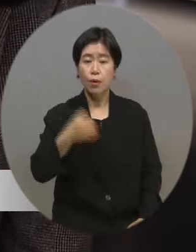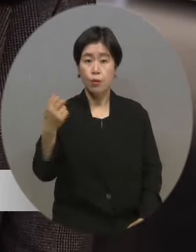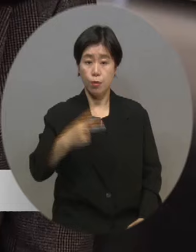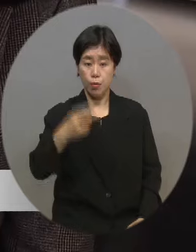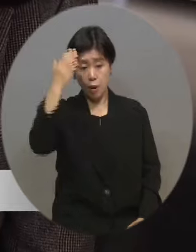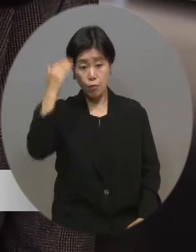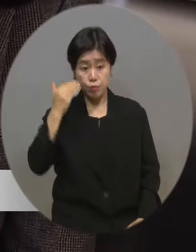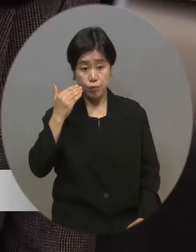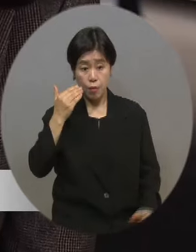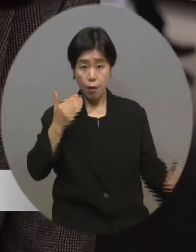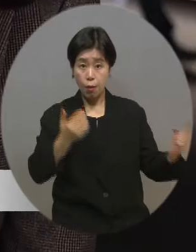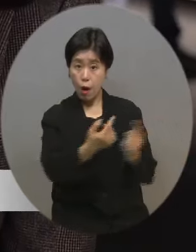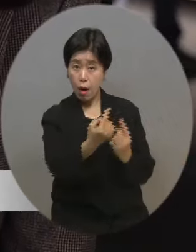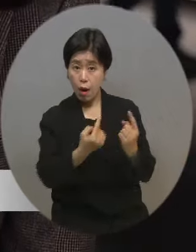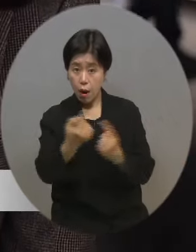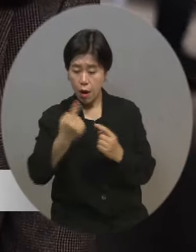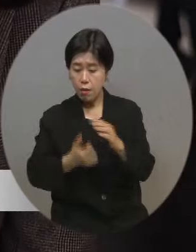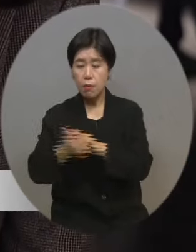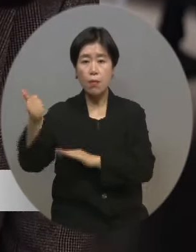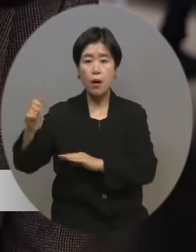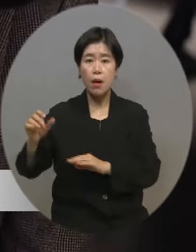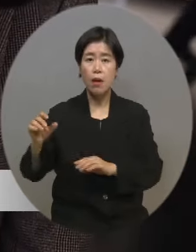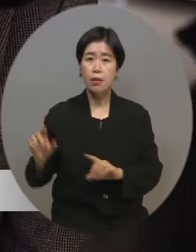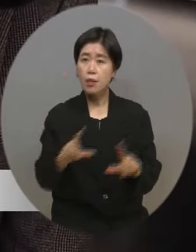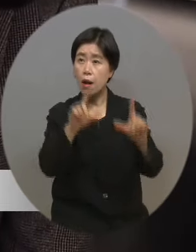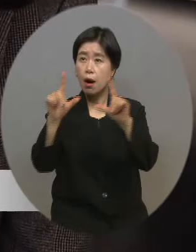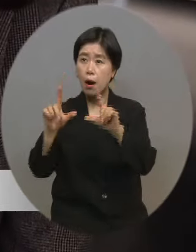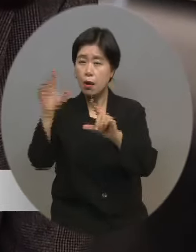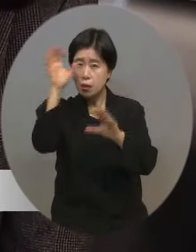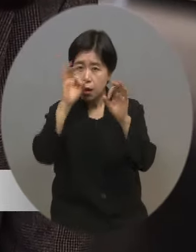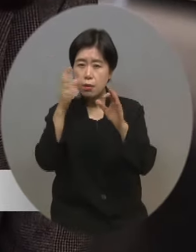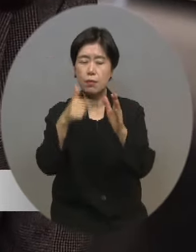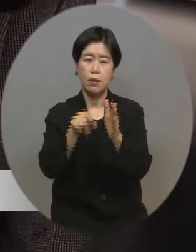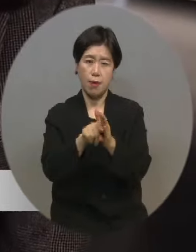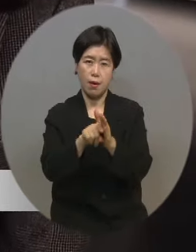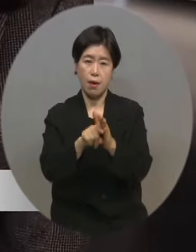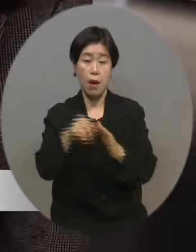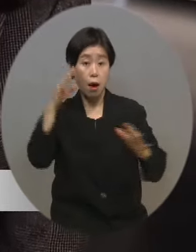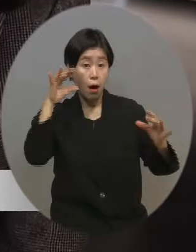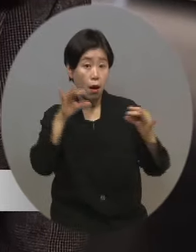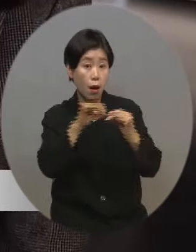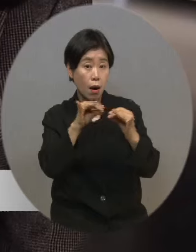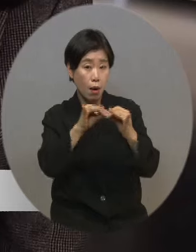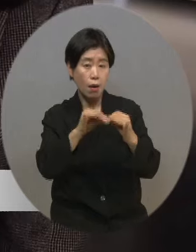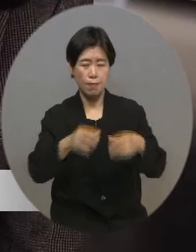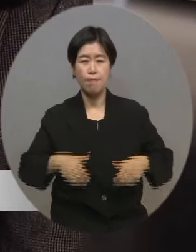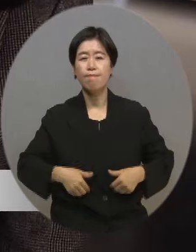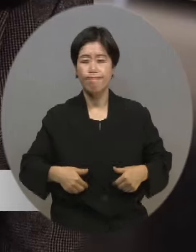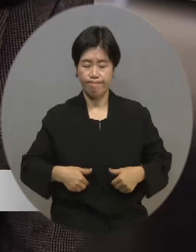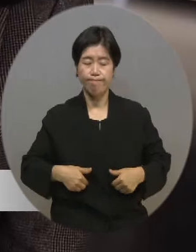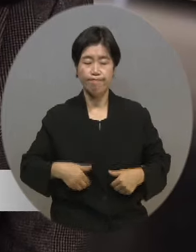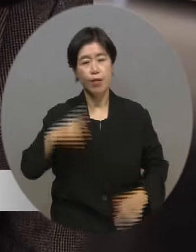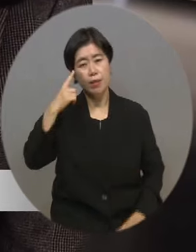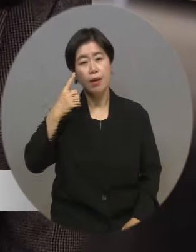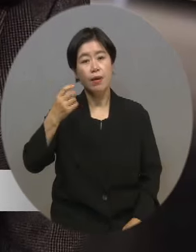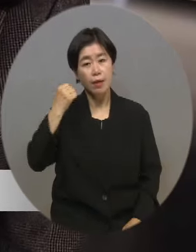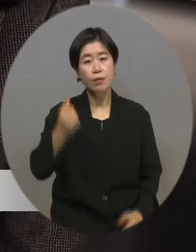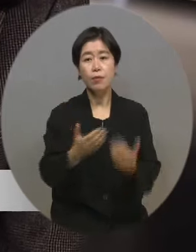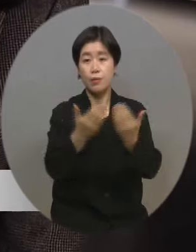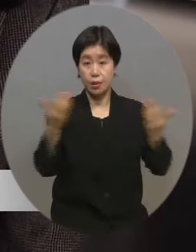와서 어떤 희망을 찾아가는 과정에 집중해서 공감할 수 있는 기회를 만들어 봤으면 좋겠다는